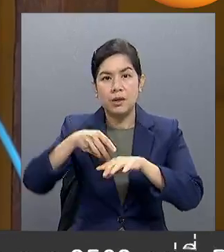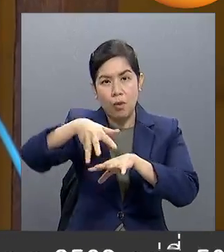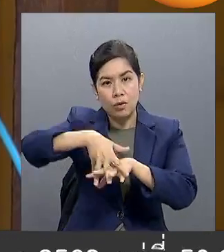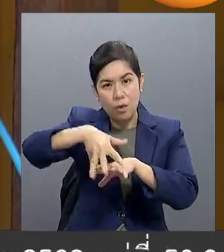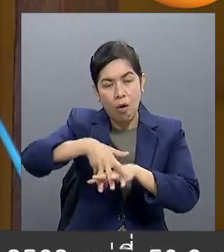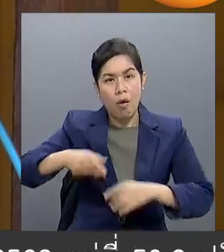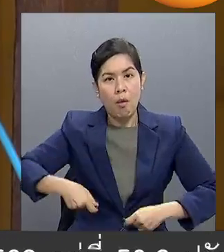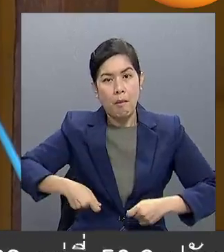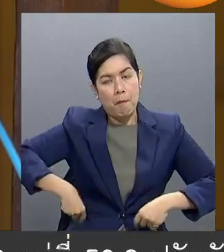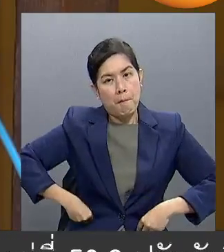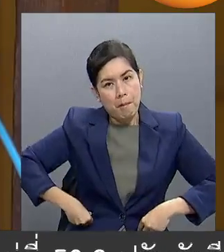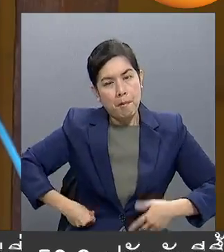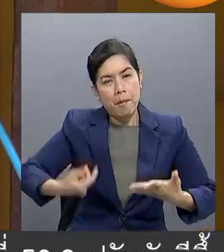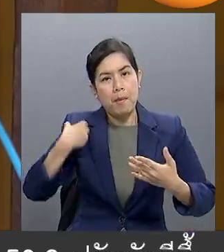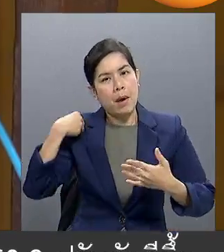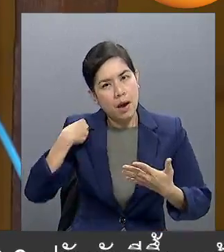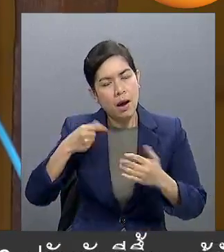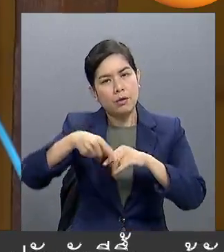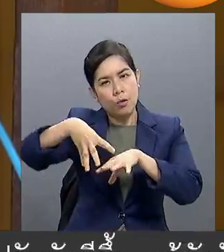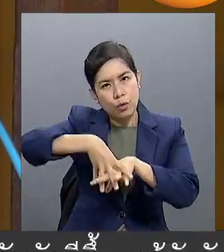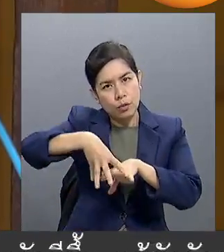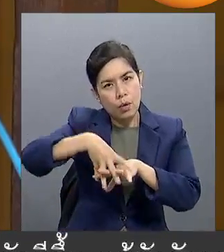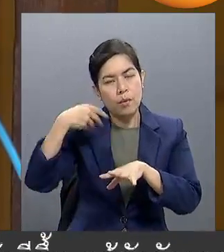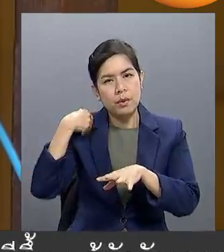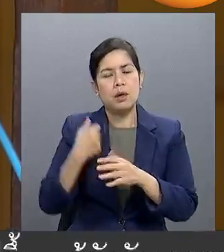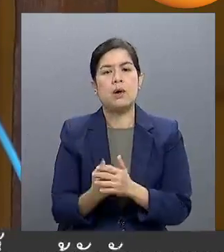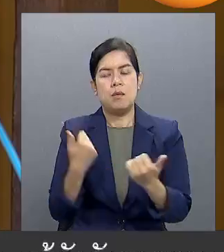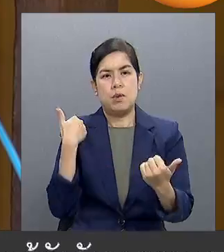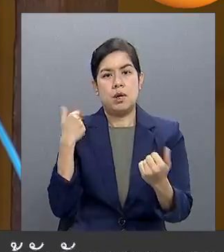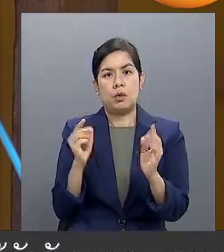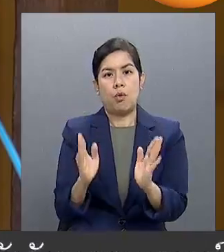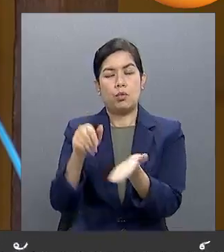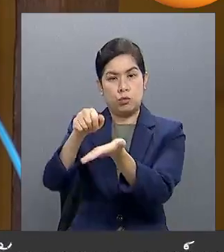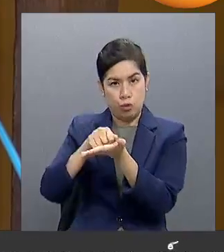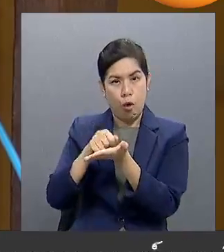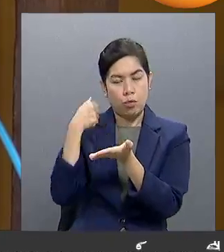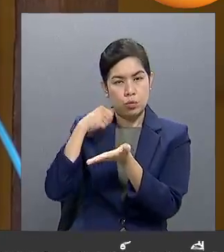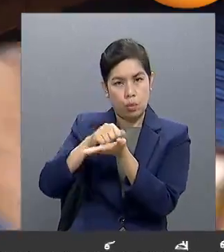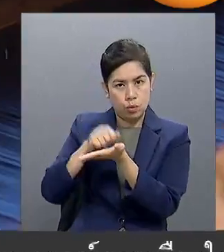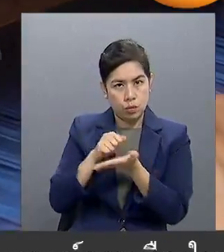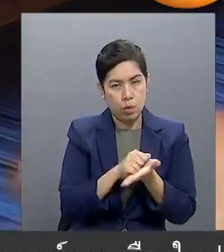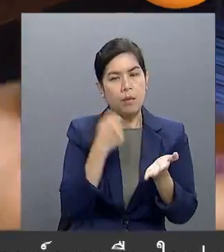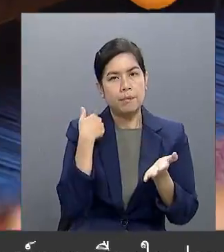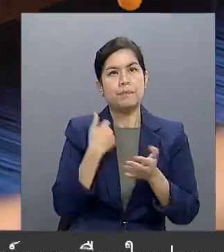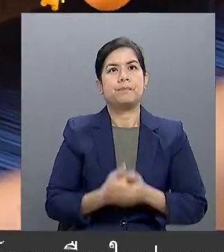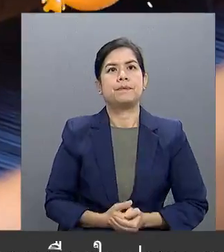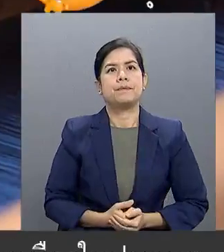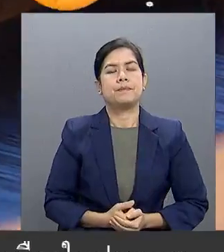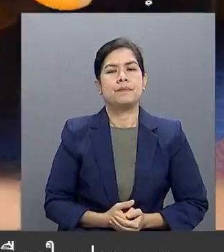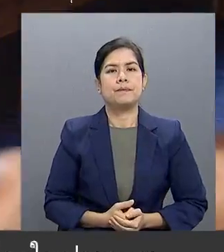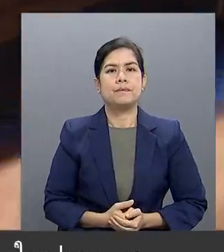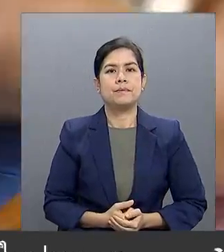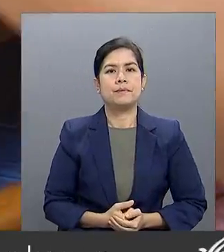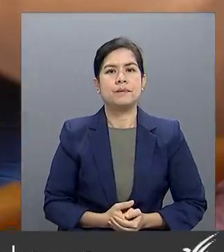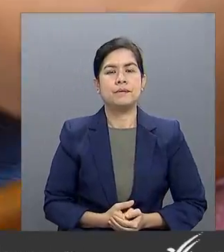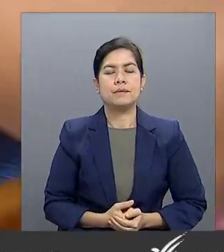มีออเดอร์มาช่วงไหนจะมีออเดอร์ช่วงไหนไม่มีมันแต่ไม่ทำฟ้าพันค่ะผืนหนึ่งก็ประ